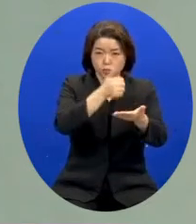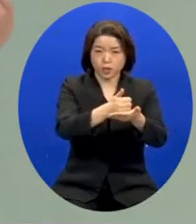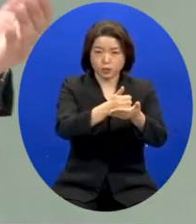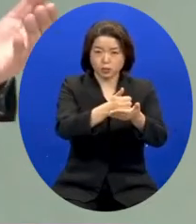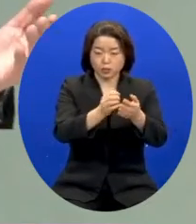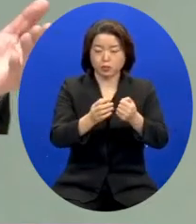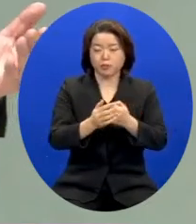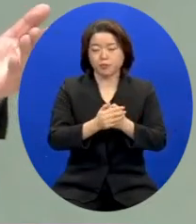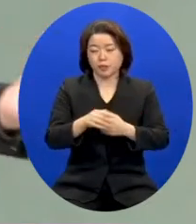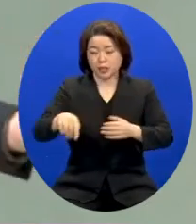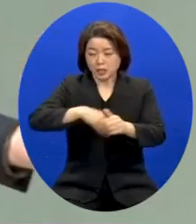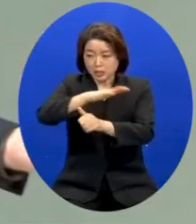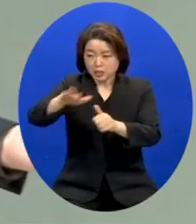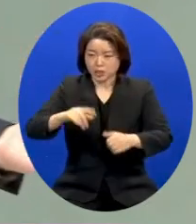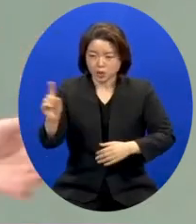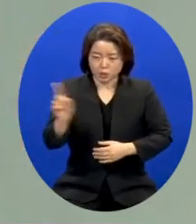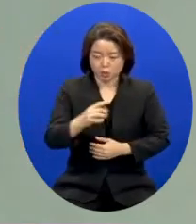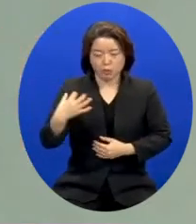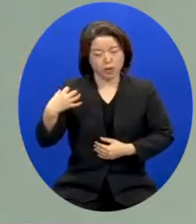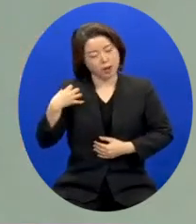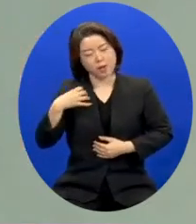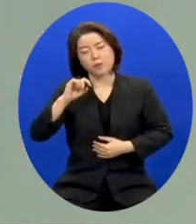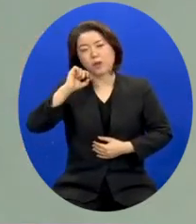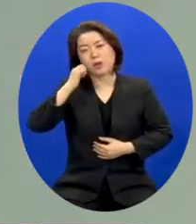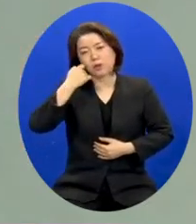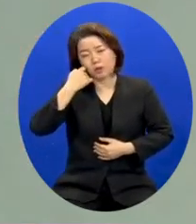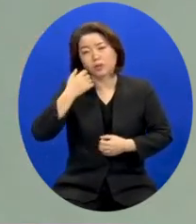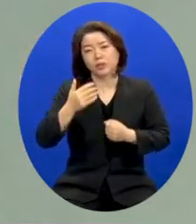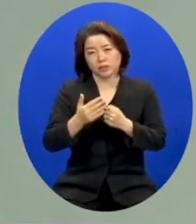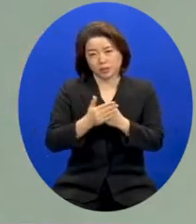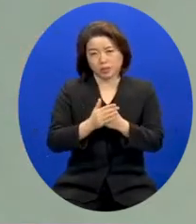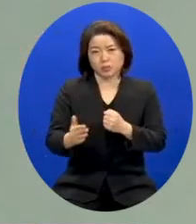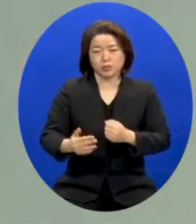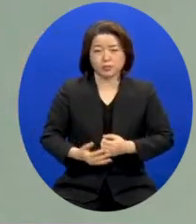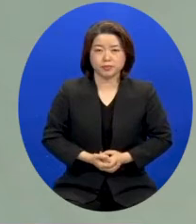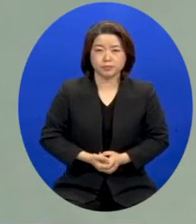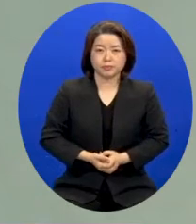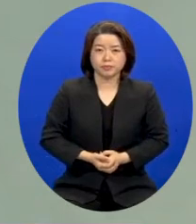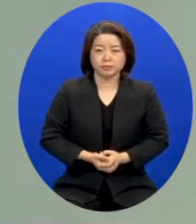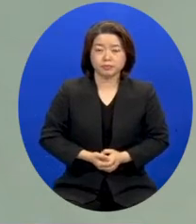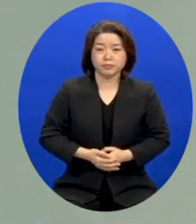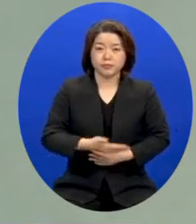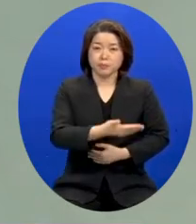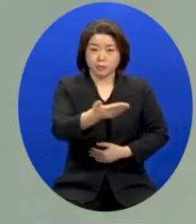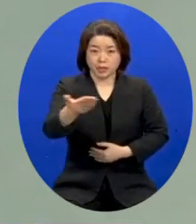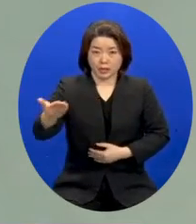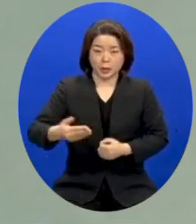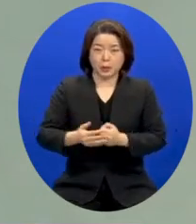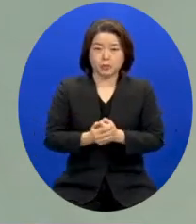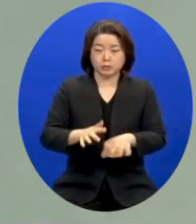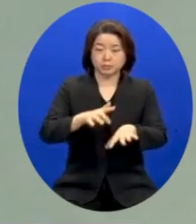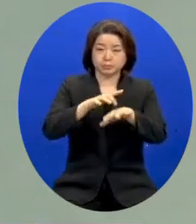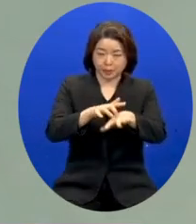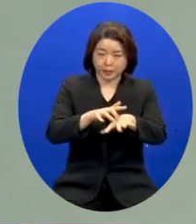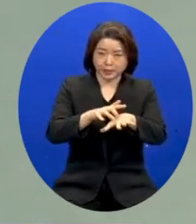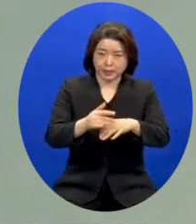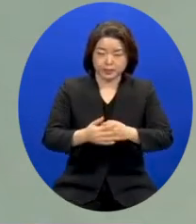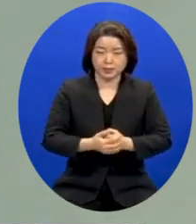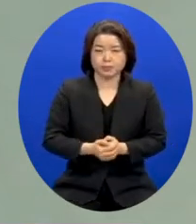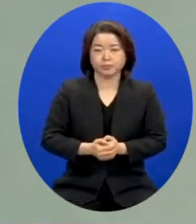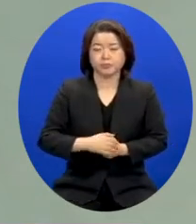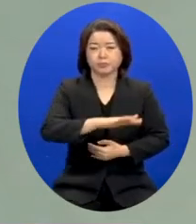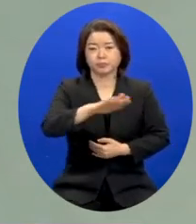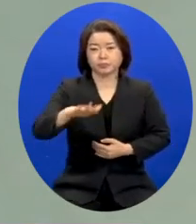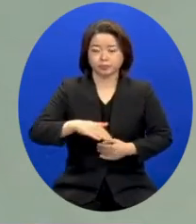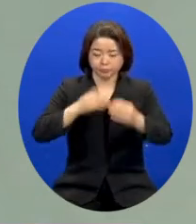그 상황을 도무지 감당할 수가 없었던 거예요. 여러분, 마귀가